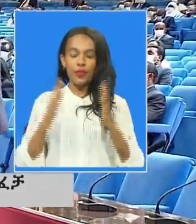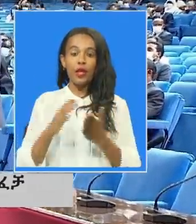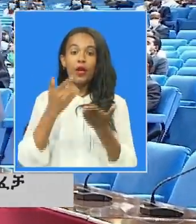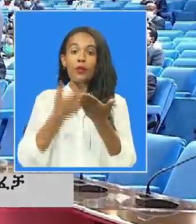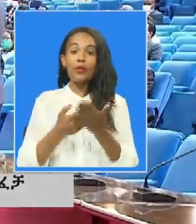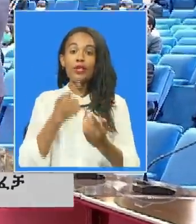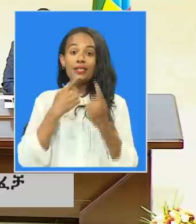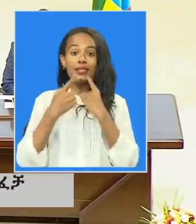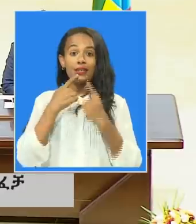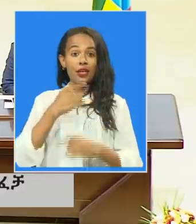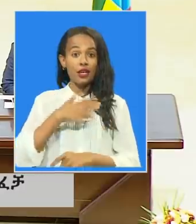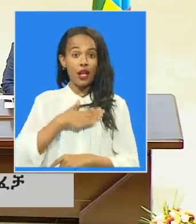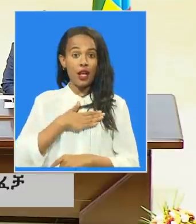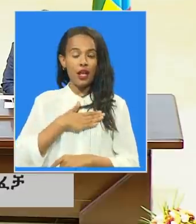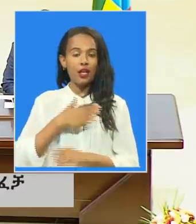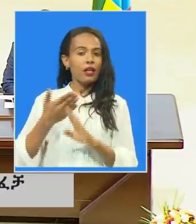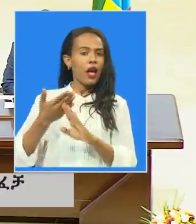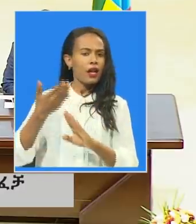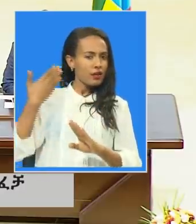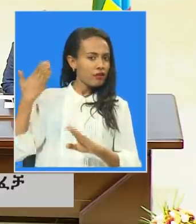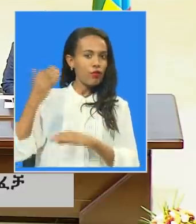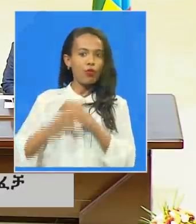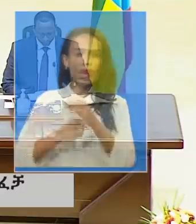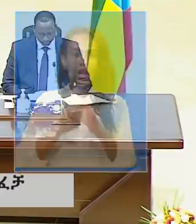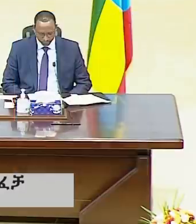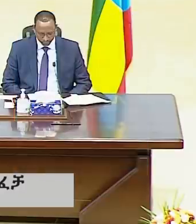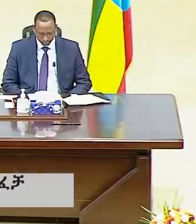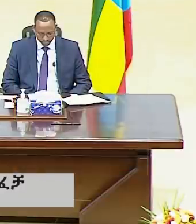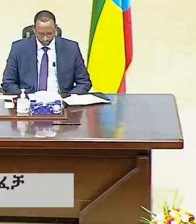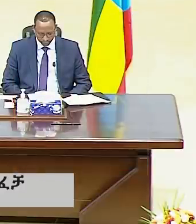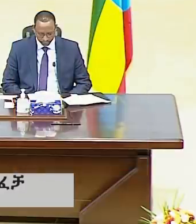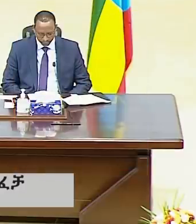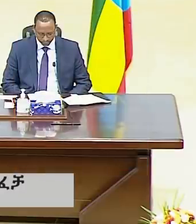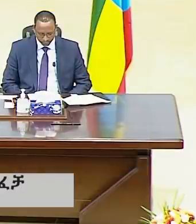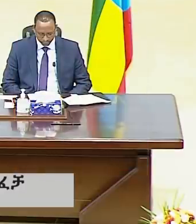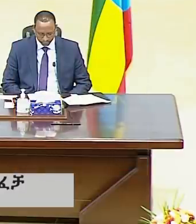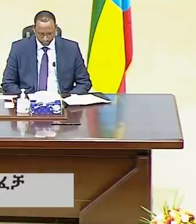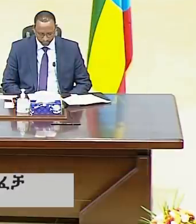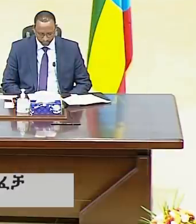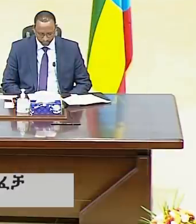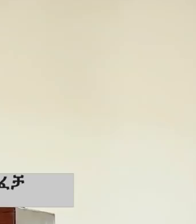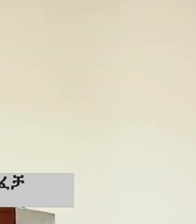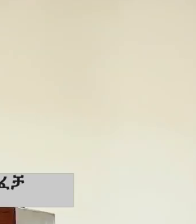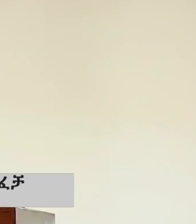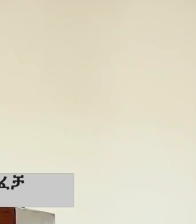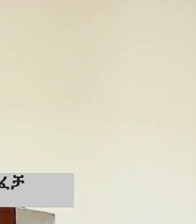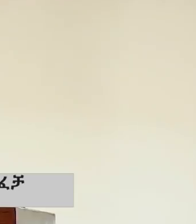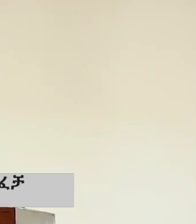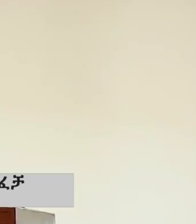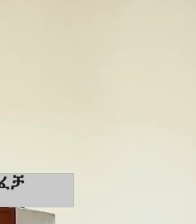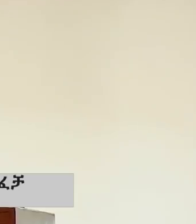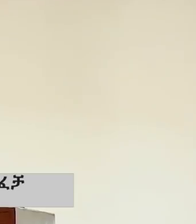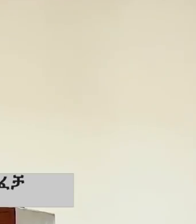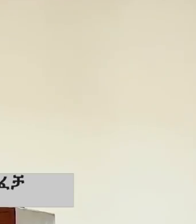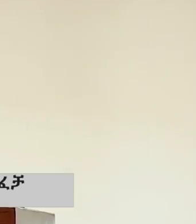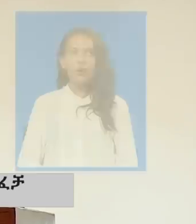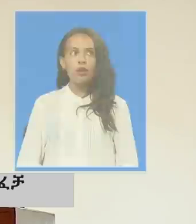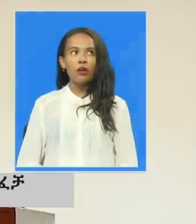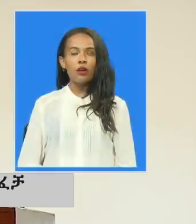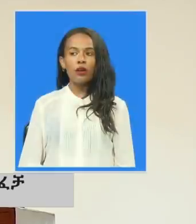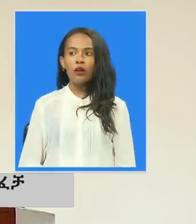በዚህ ንግግሬ ያለፈውን ዓመት ጉዟችንን ባጭሩ በመዳሰስ በዚህ ዓመት